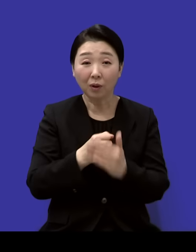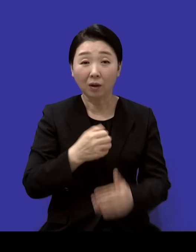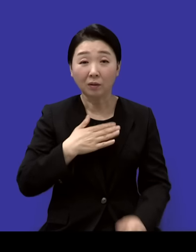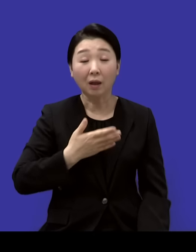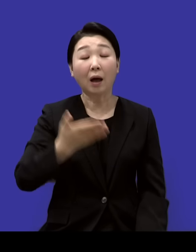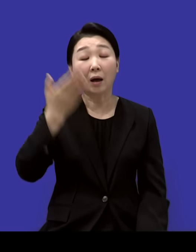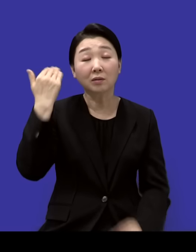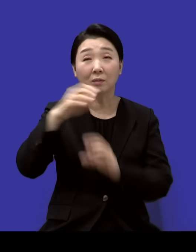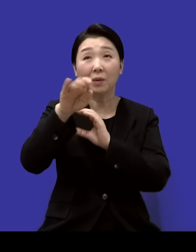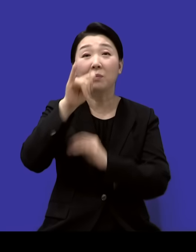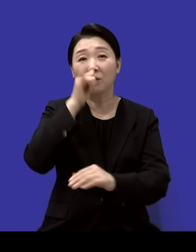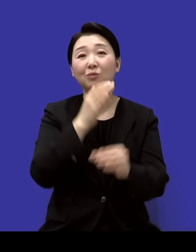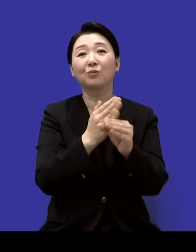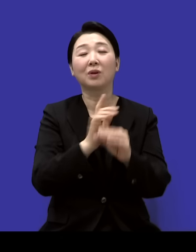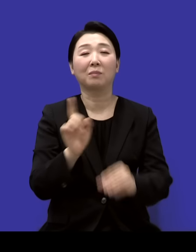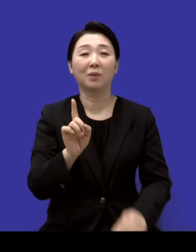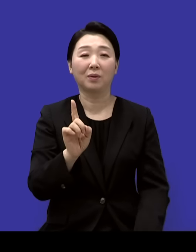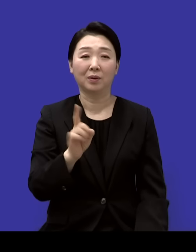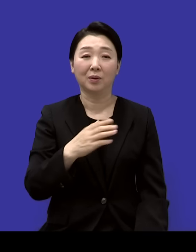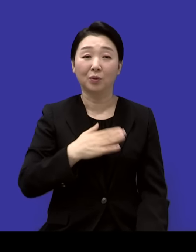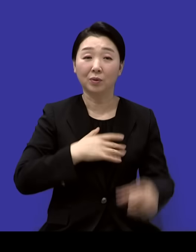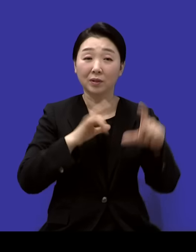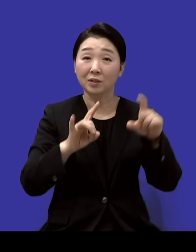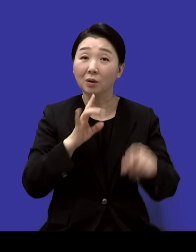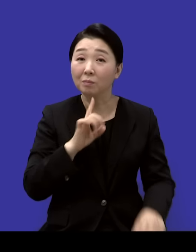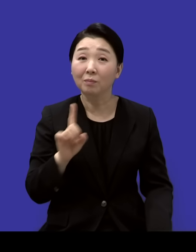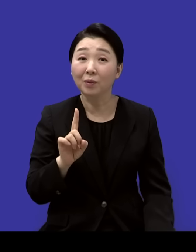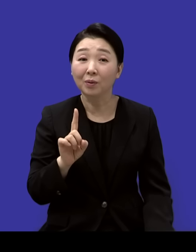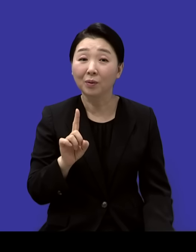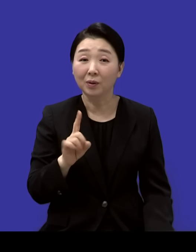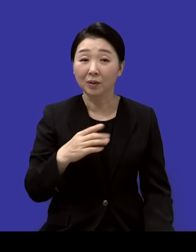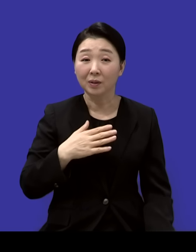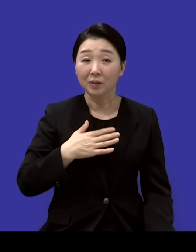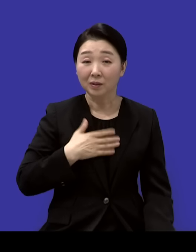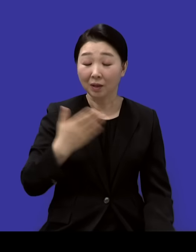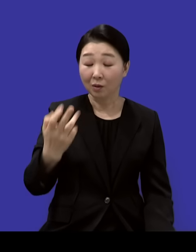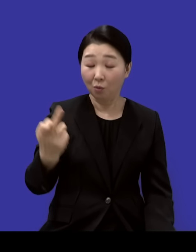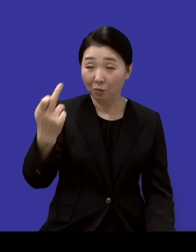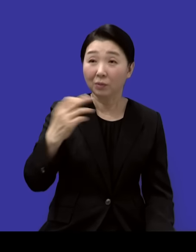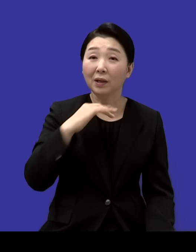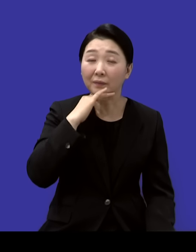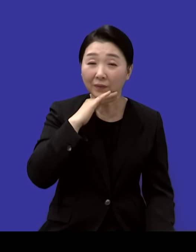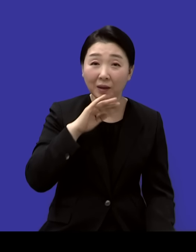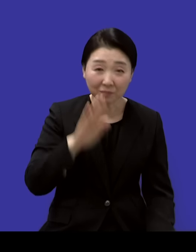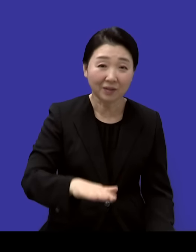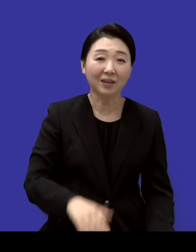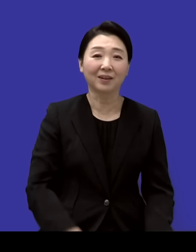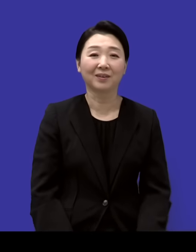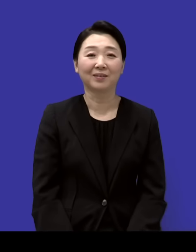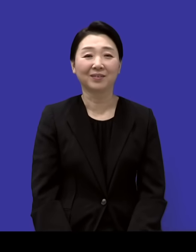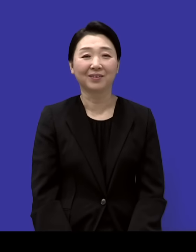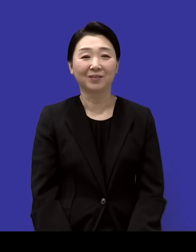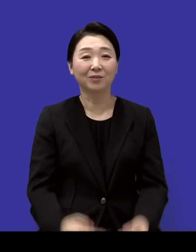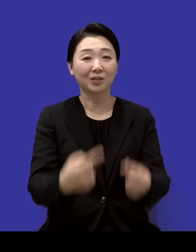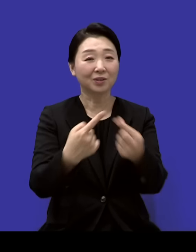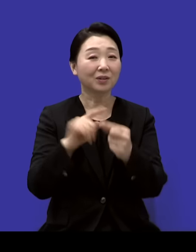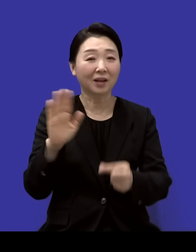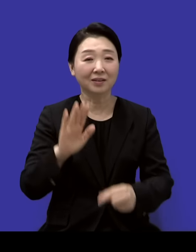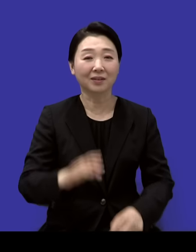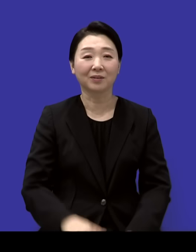뺑뺑이였는데. 그 중간에 예. 아니, 저희 지역만 그런가? 네. 중간에 제가 그때 영은 오빠보다는 어리죠. 예, 근데 그러니까- 뺑뺑이가 첫 세대일 리가 없을